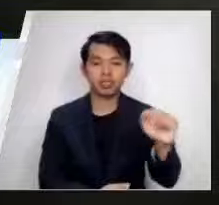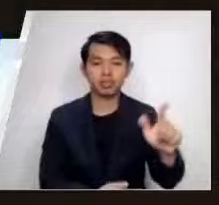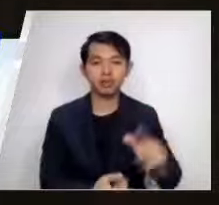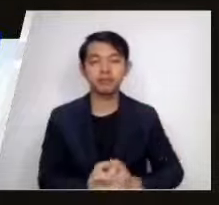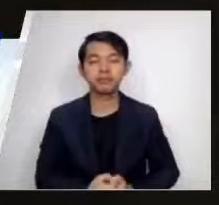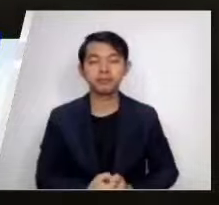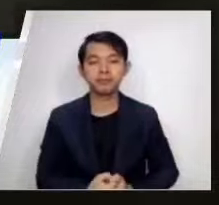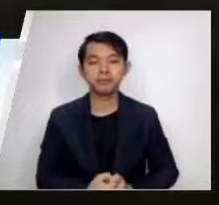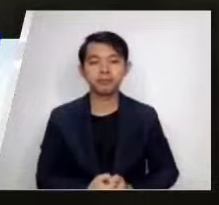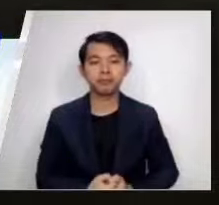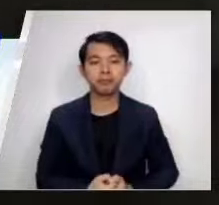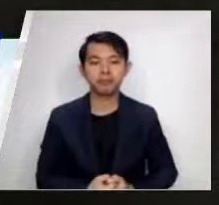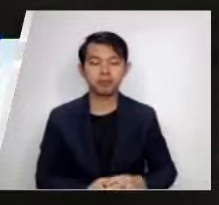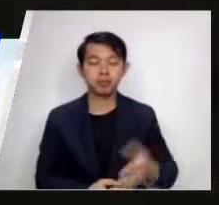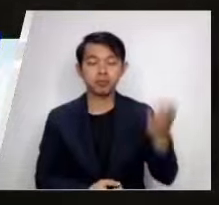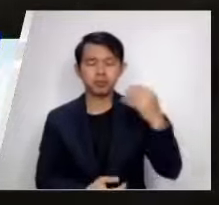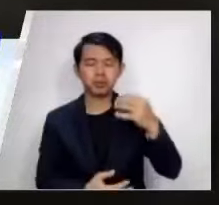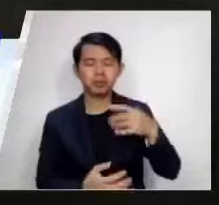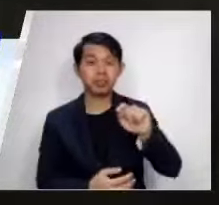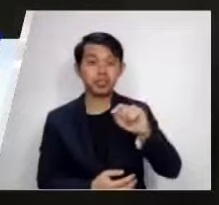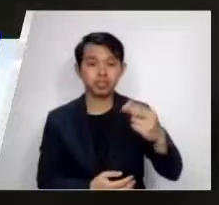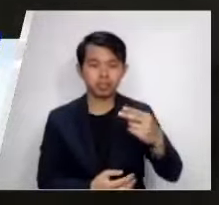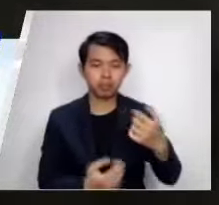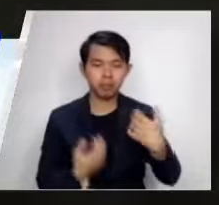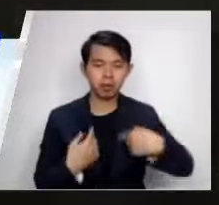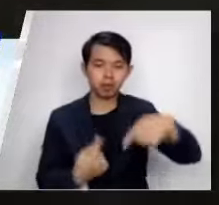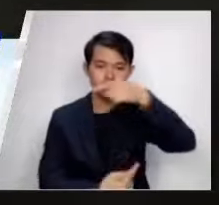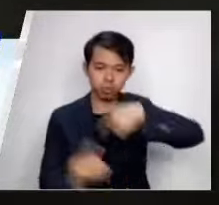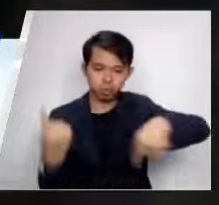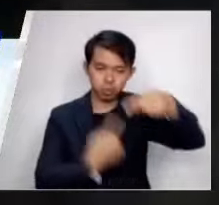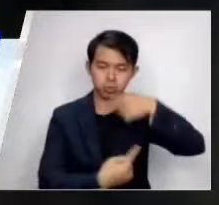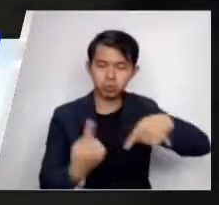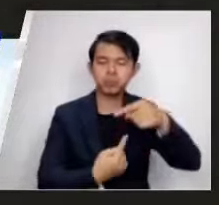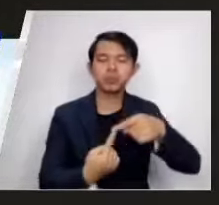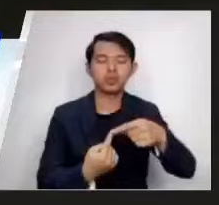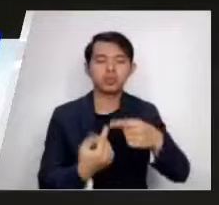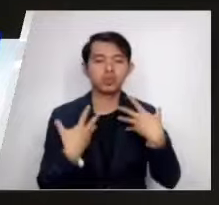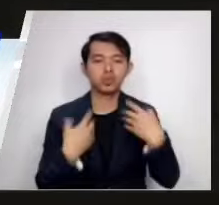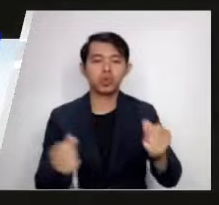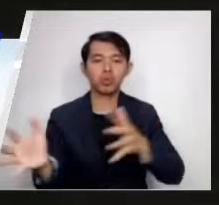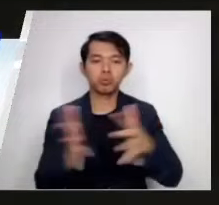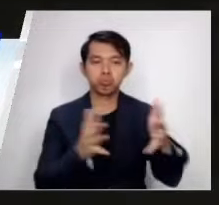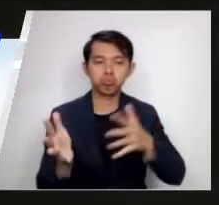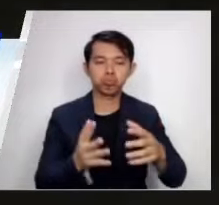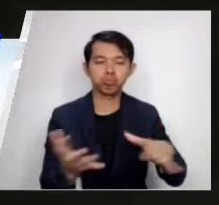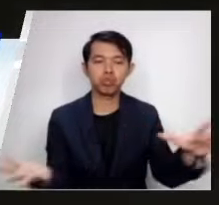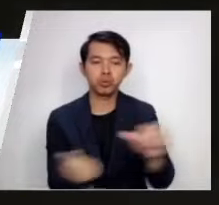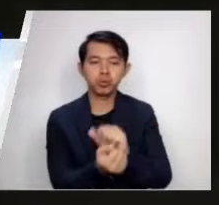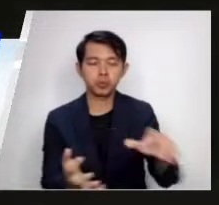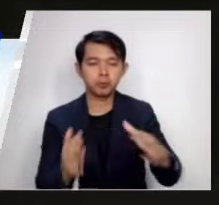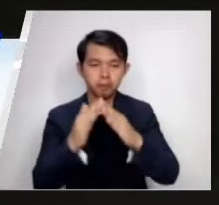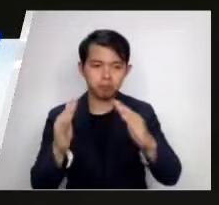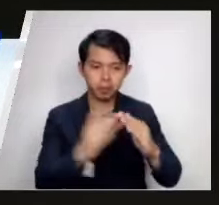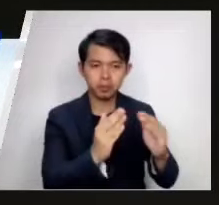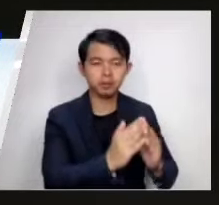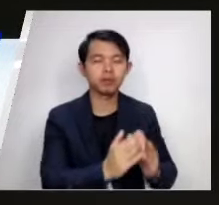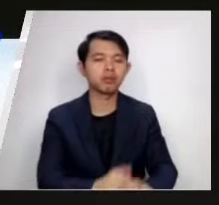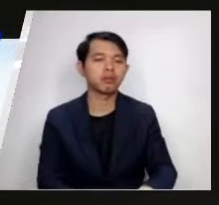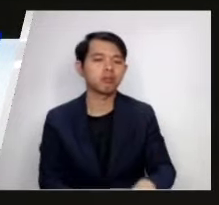Habang ng Webes, nang tumama ang malakas na hangin na sumira ng bubong ng ilang bahay. Umabot na ilang minuto bago ito nawala. Ayon